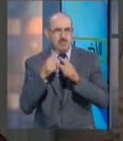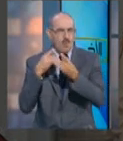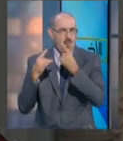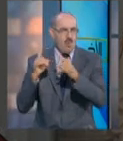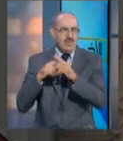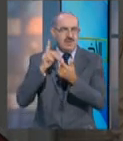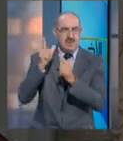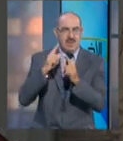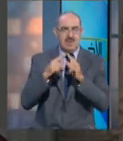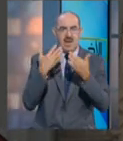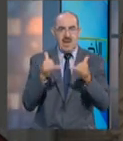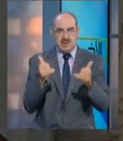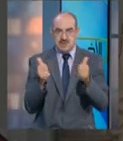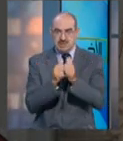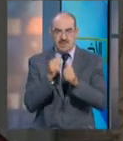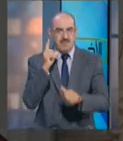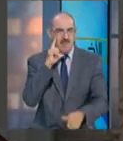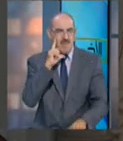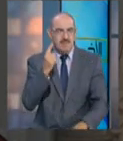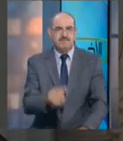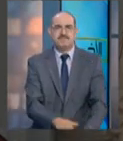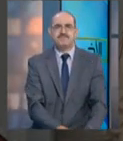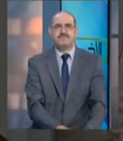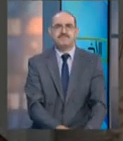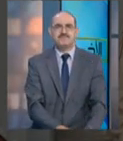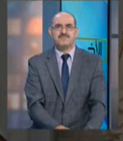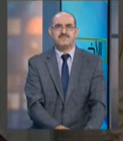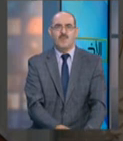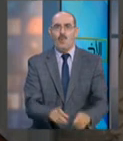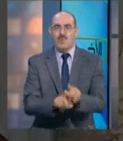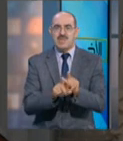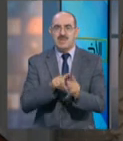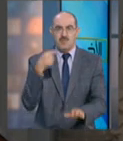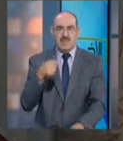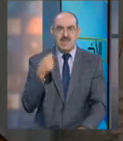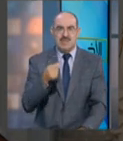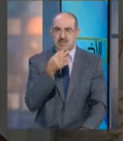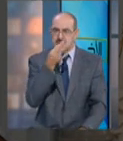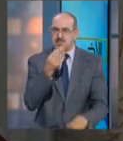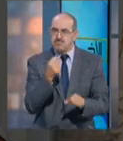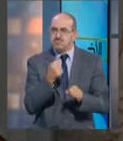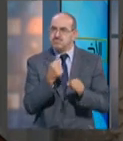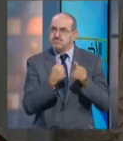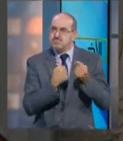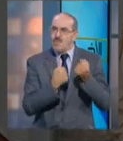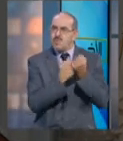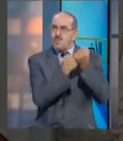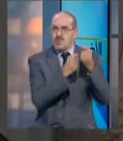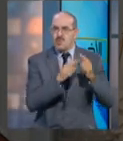والجهادية بين ليبيا والجزائر. وأكد السيد الرئيس على دعم الكامل